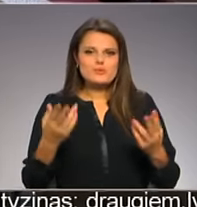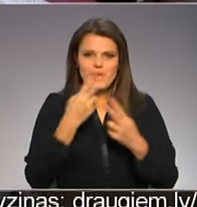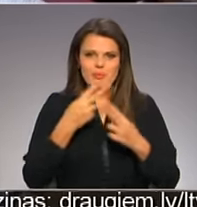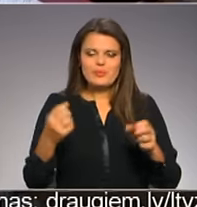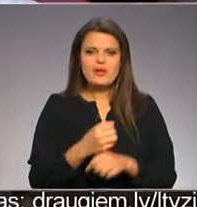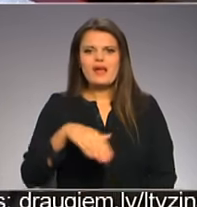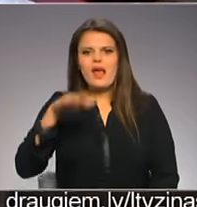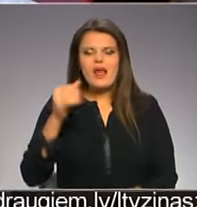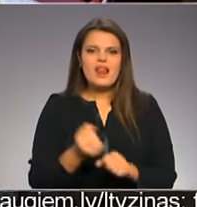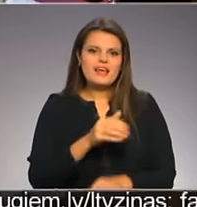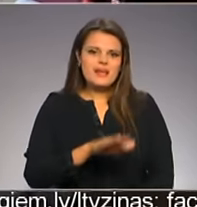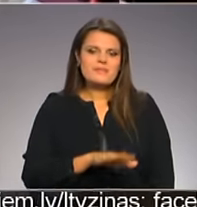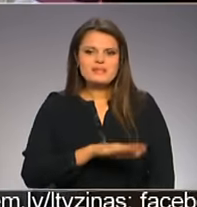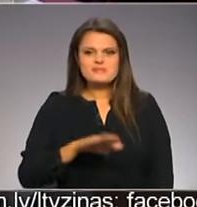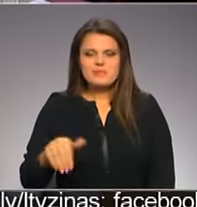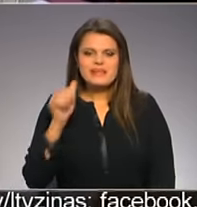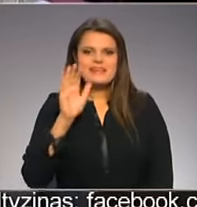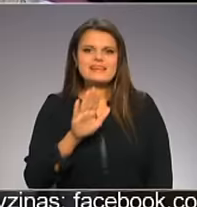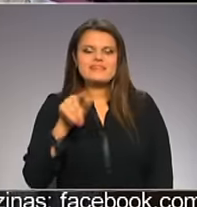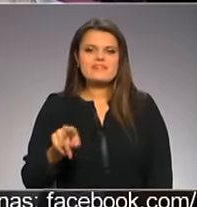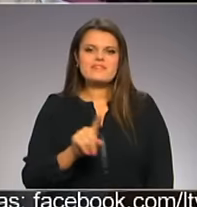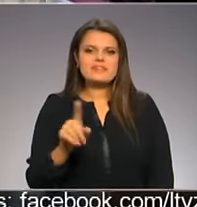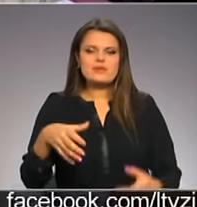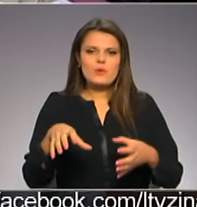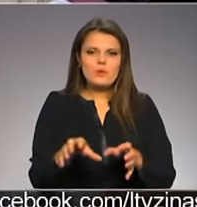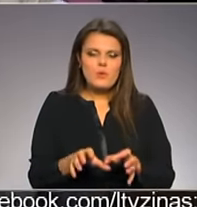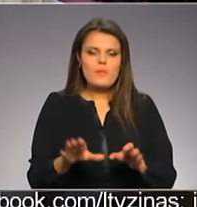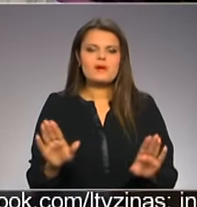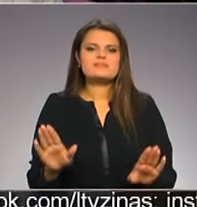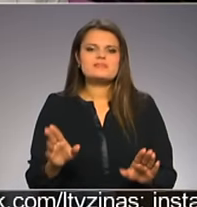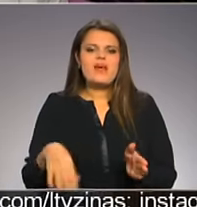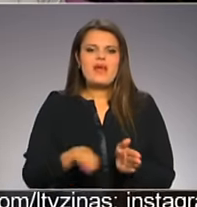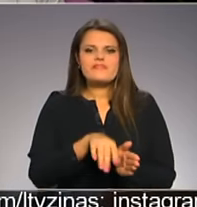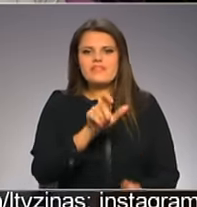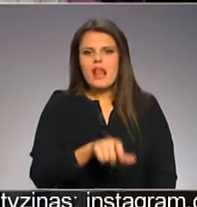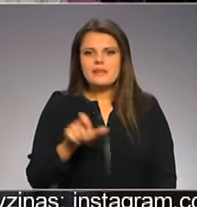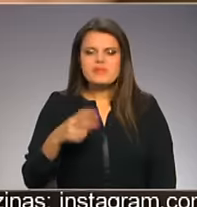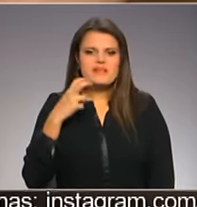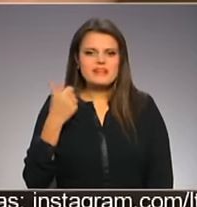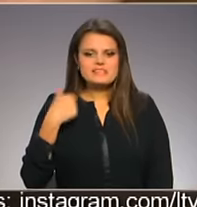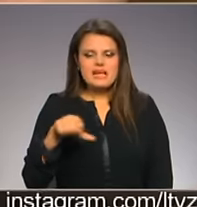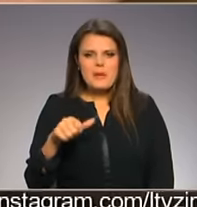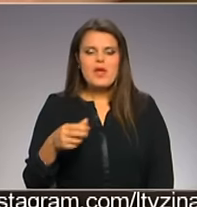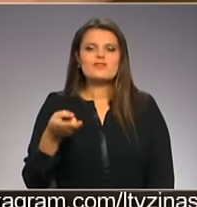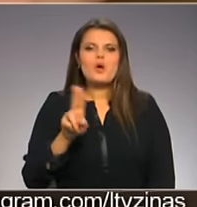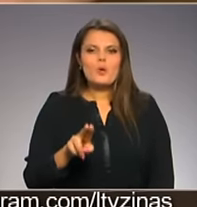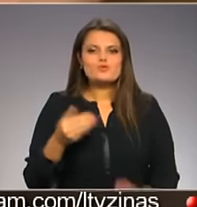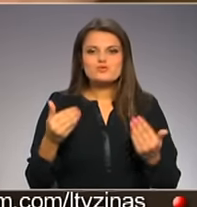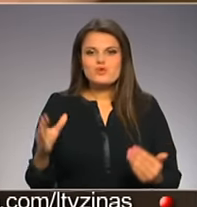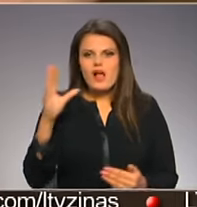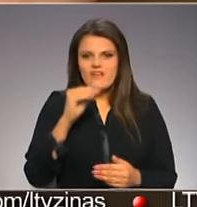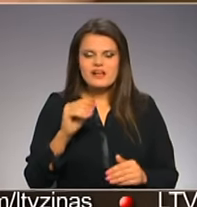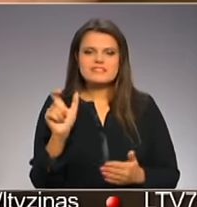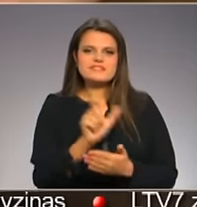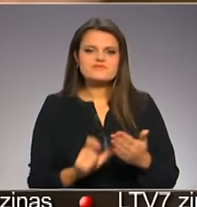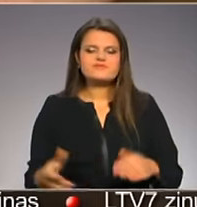gan lieli, gan mazi. Ikdienā viņi ir folkloras kopas tārkšķi, kuras vadītāja ir Laimas vecākā meita dalībnieki, un arī šovakar